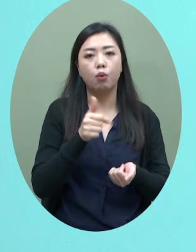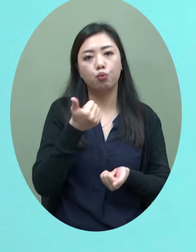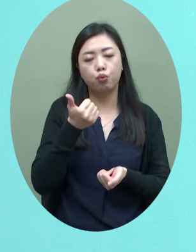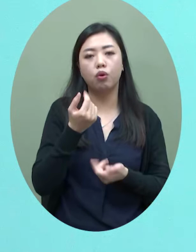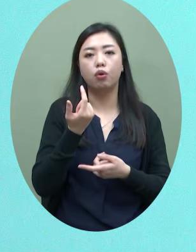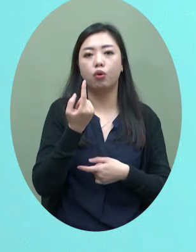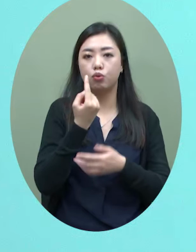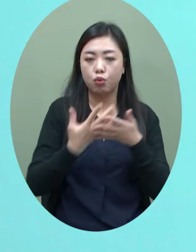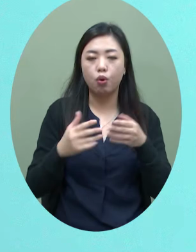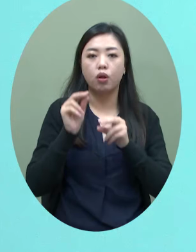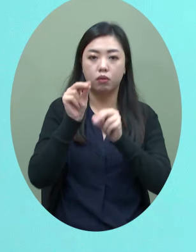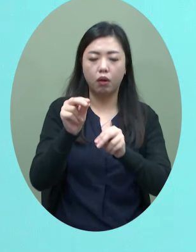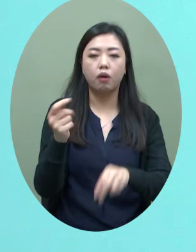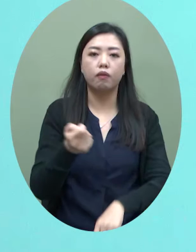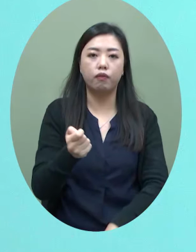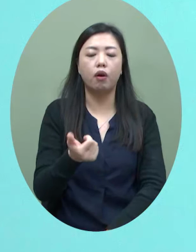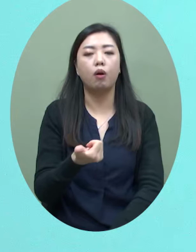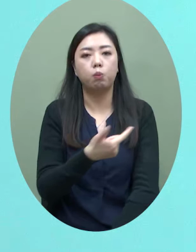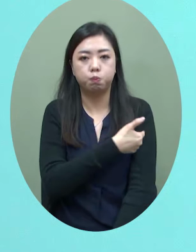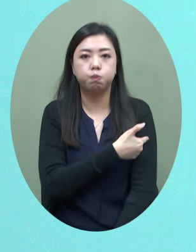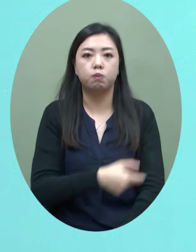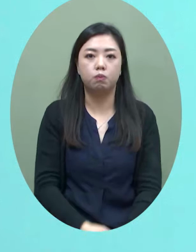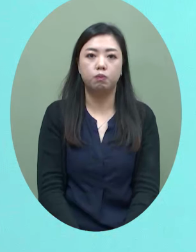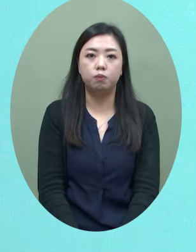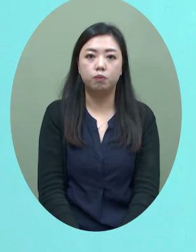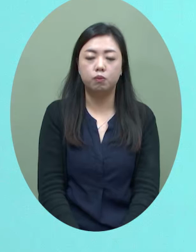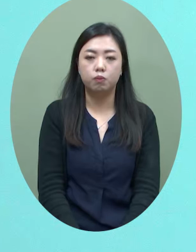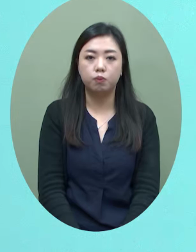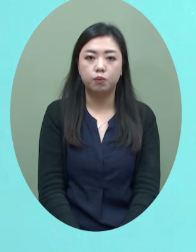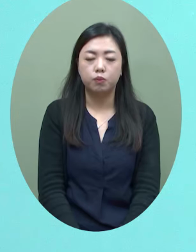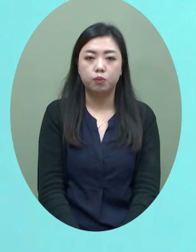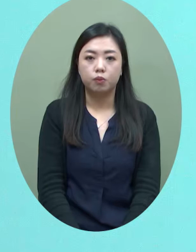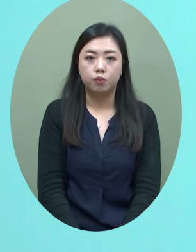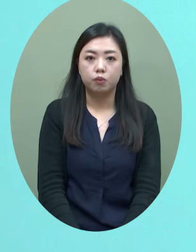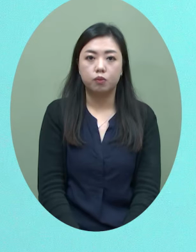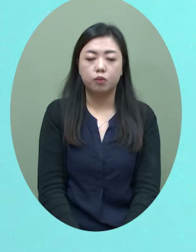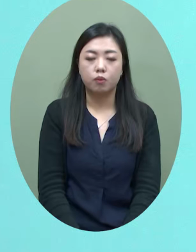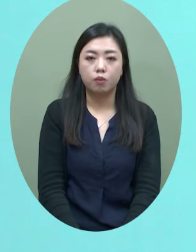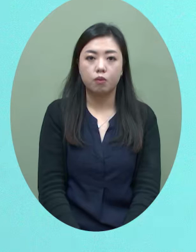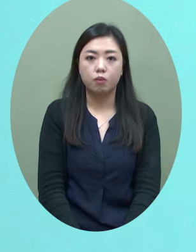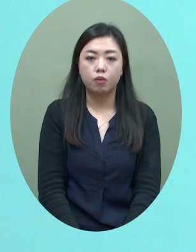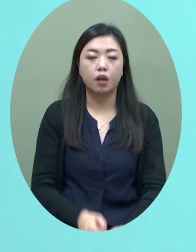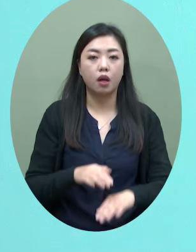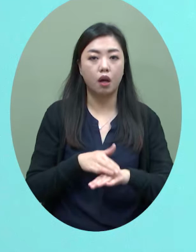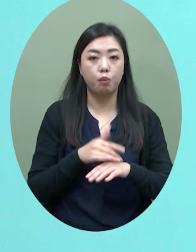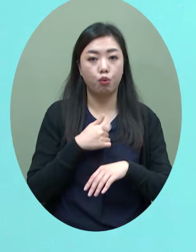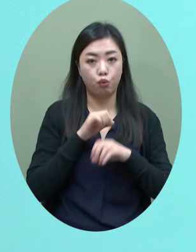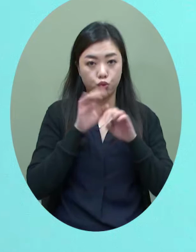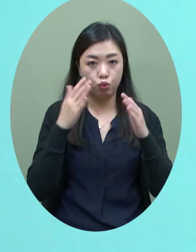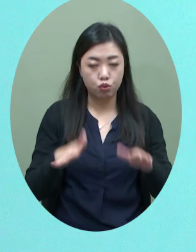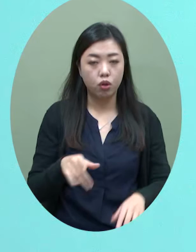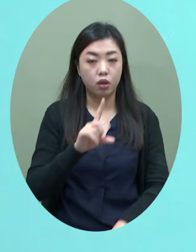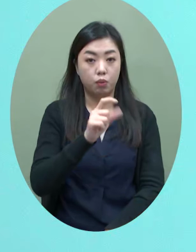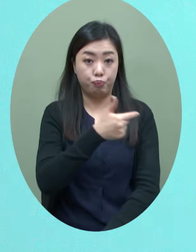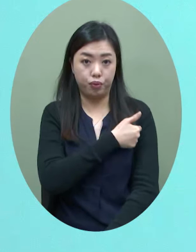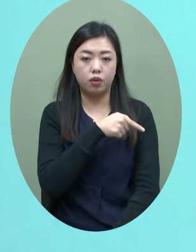咧，都能夠盡快嚟到預約接種。剛才我講咗啦，要疫苗接種咧，都係